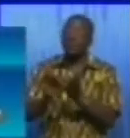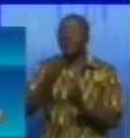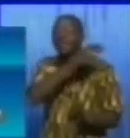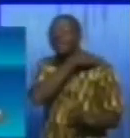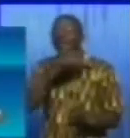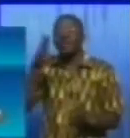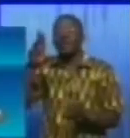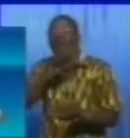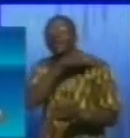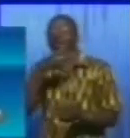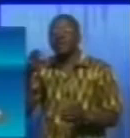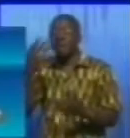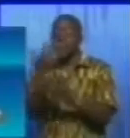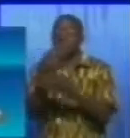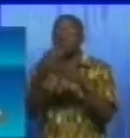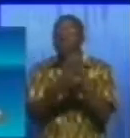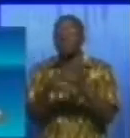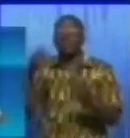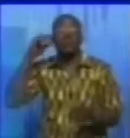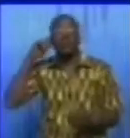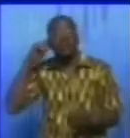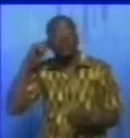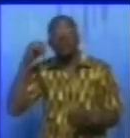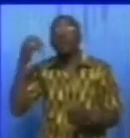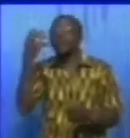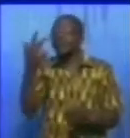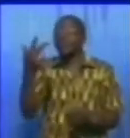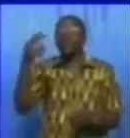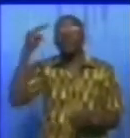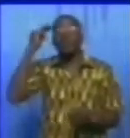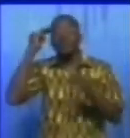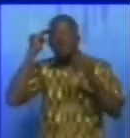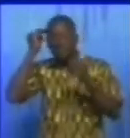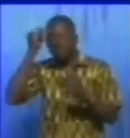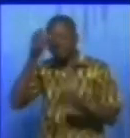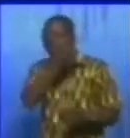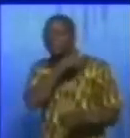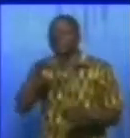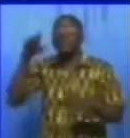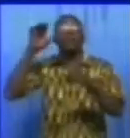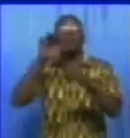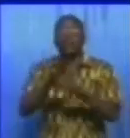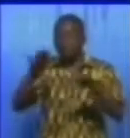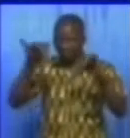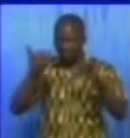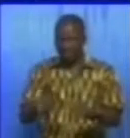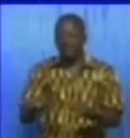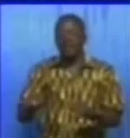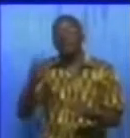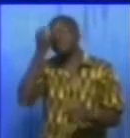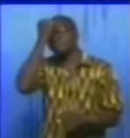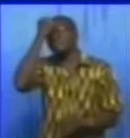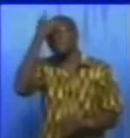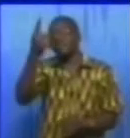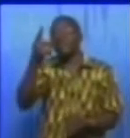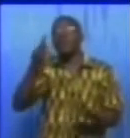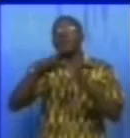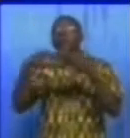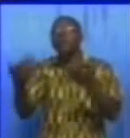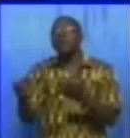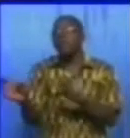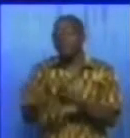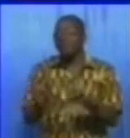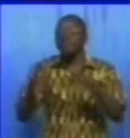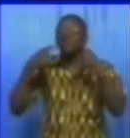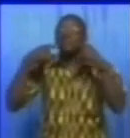ses yeux et ses oreilles. Il utilisera donc les 3 mémoires pour que ça bascule dans sa mémoire à long terme et qu'enfin, il comprenne comment fonctionne la